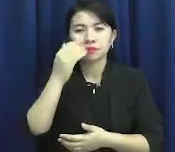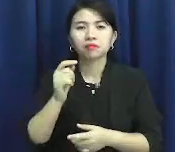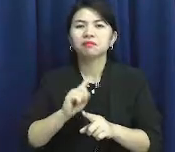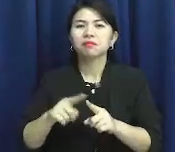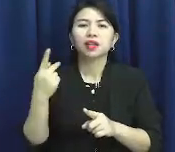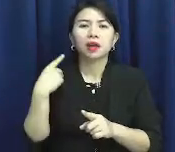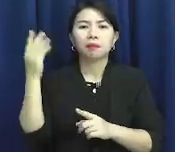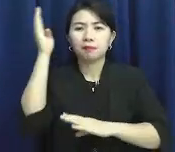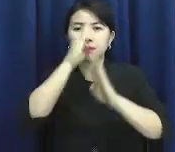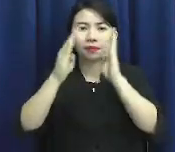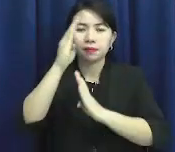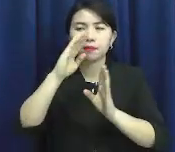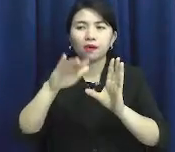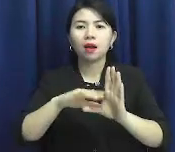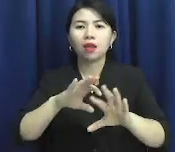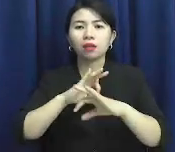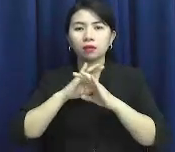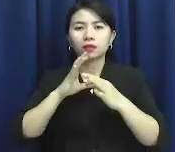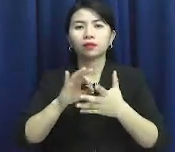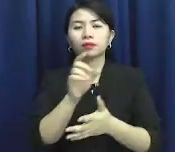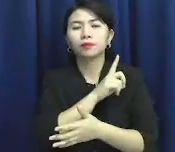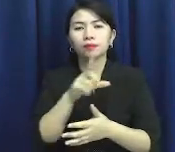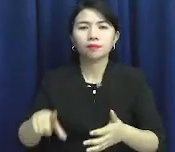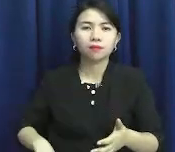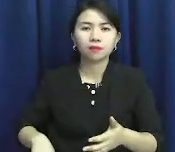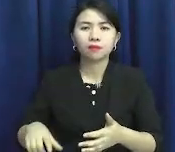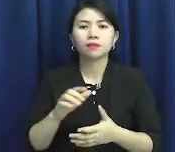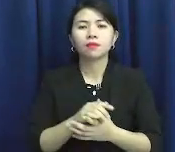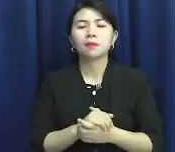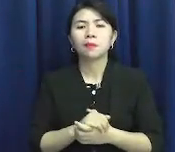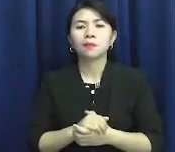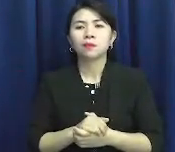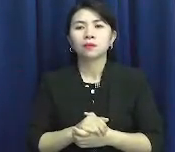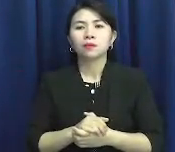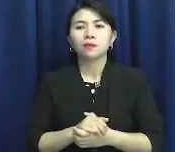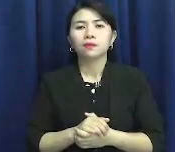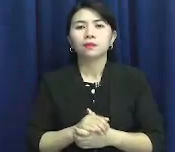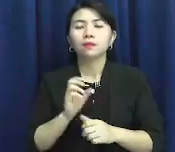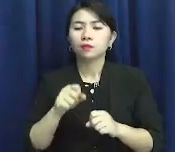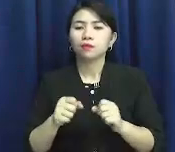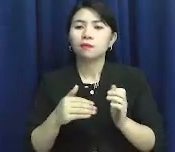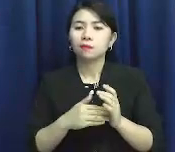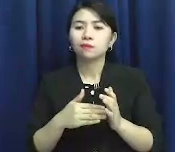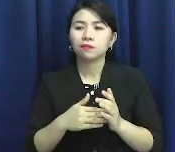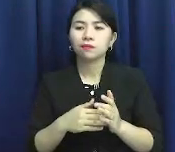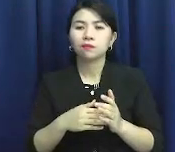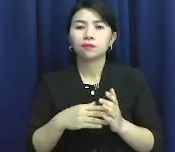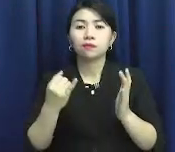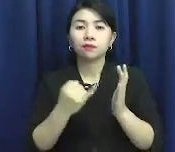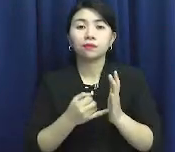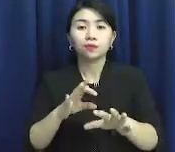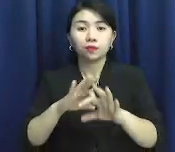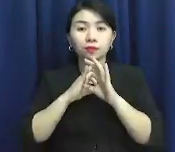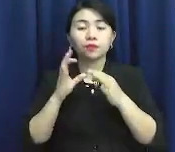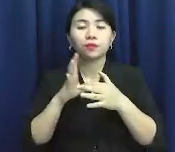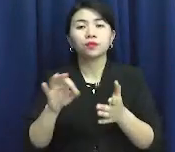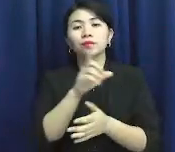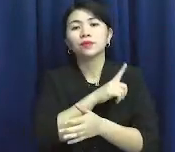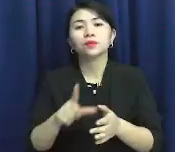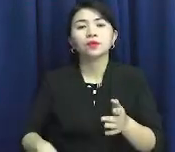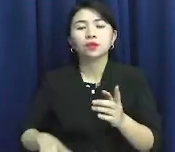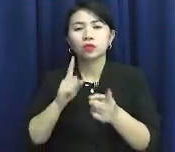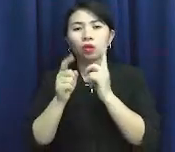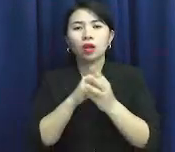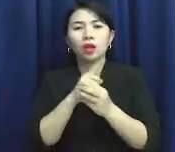Lord. Nagkakaroon ng problema sa pagkatakot sa Diyos. You see? Sabi ko nga sa iyo, it's fear. Fear of the Lord talks about